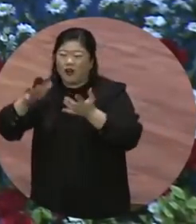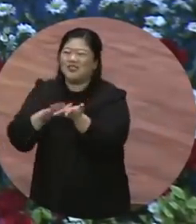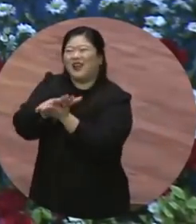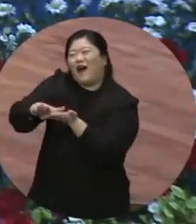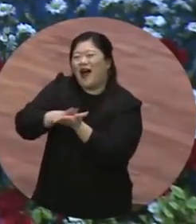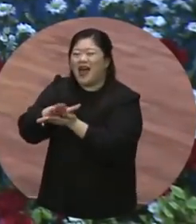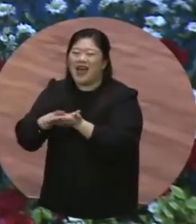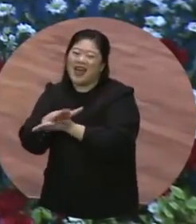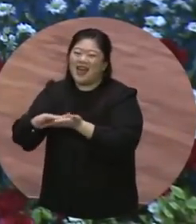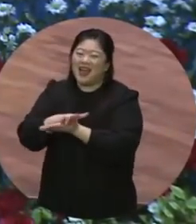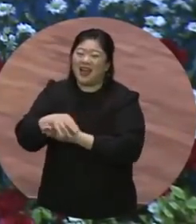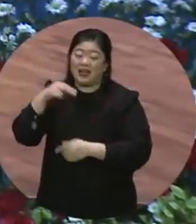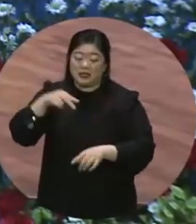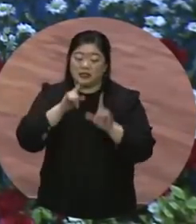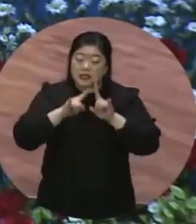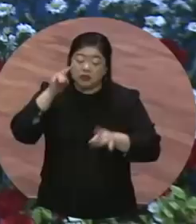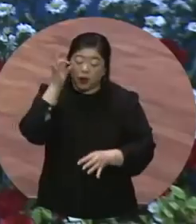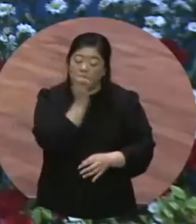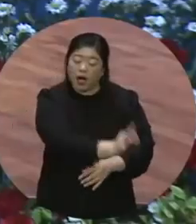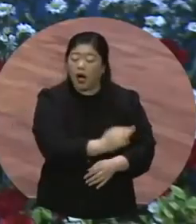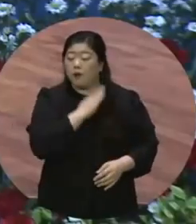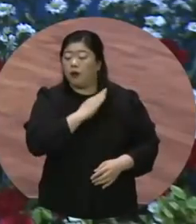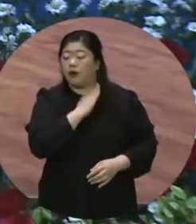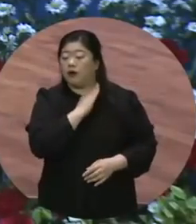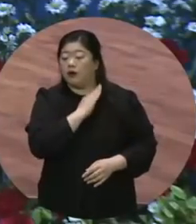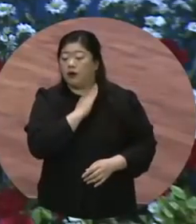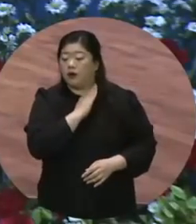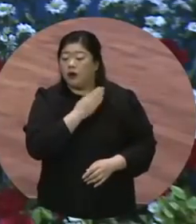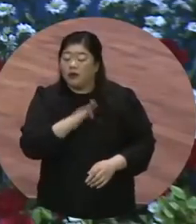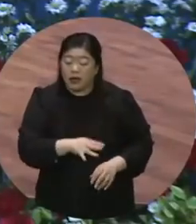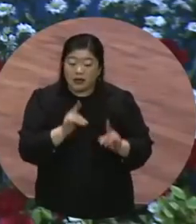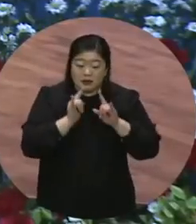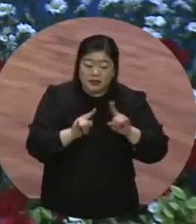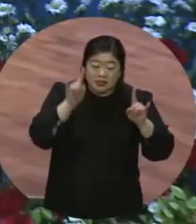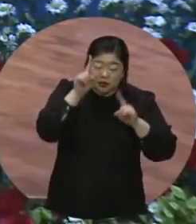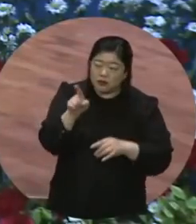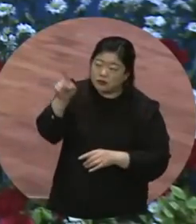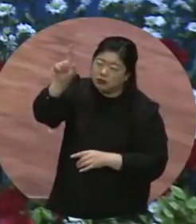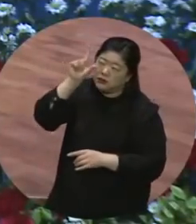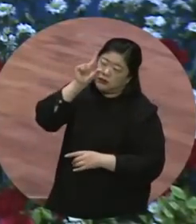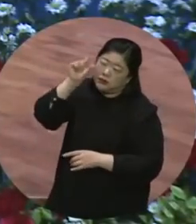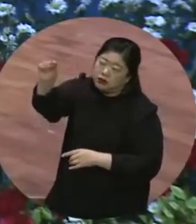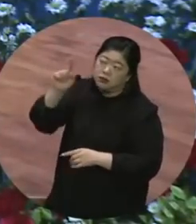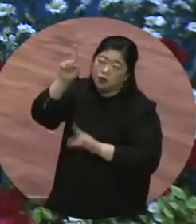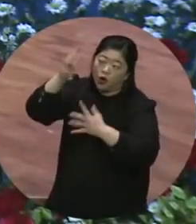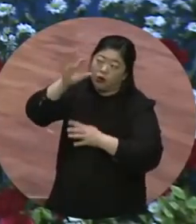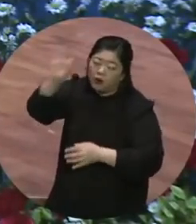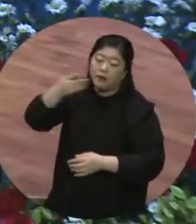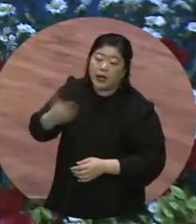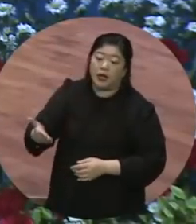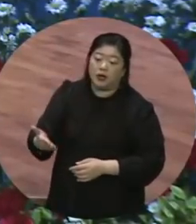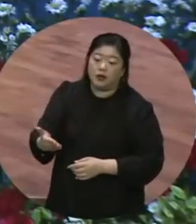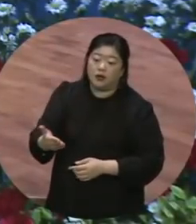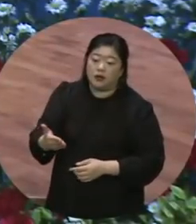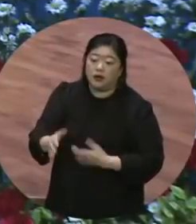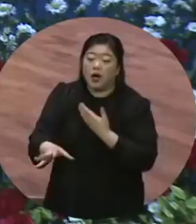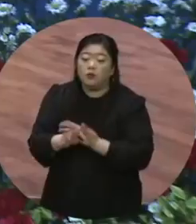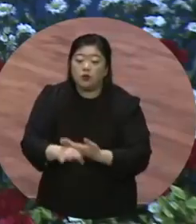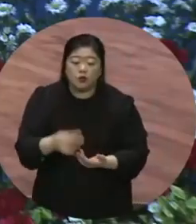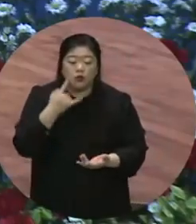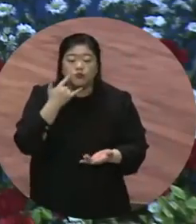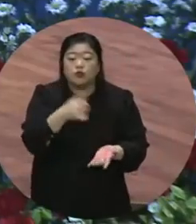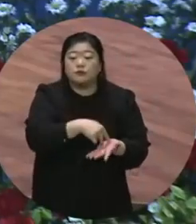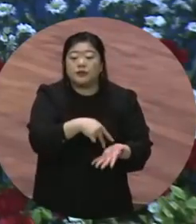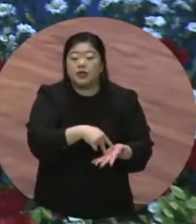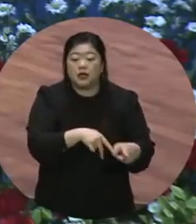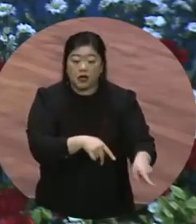이를 가겠어요. 왜 저 복음을 내내 전하냐 안 해가지고 내가 이렇게 구원받지 못하겠냐. 얼마나 원망하겠냐고요, 여러분.